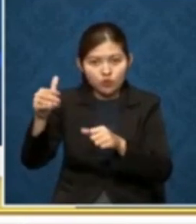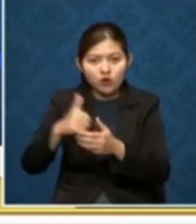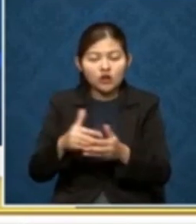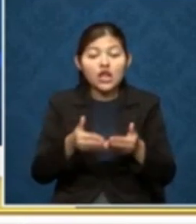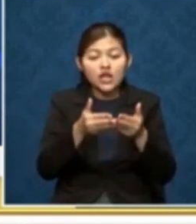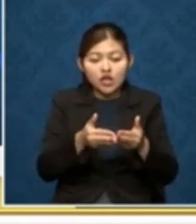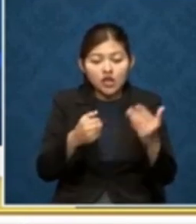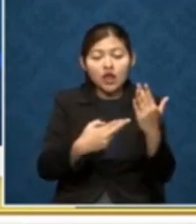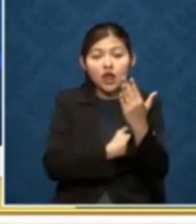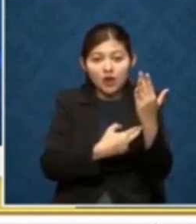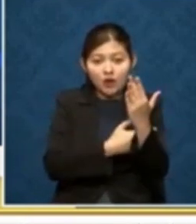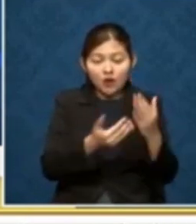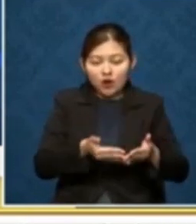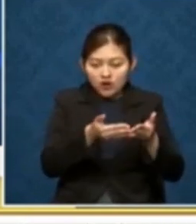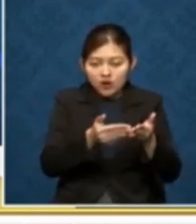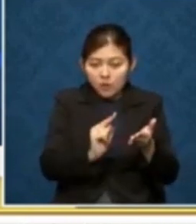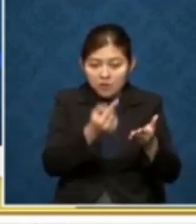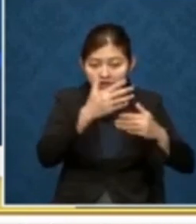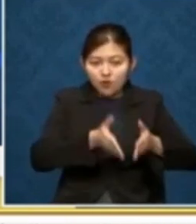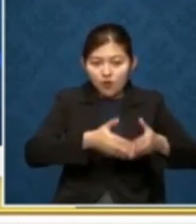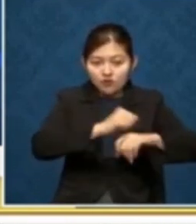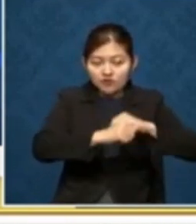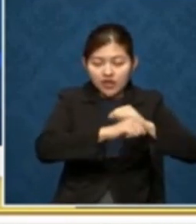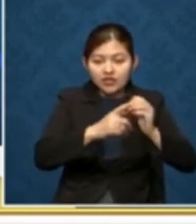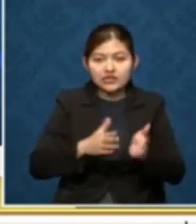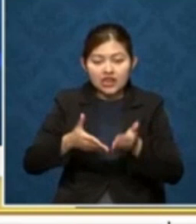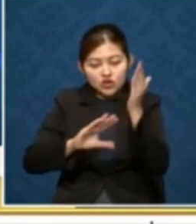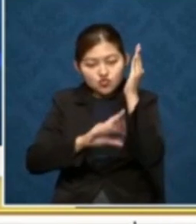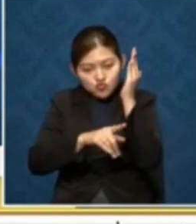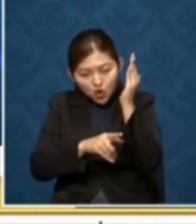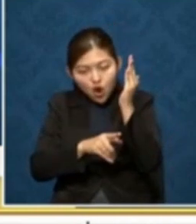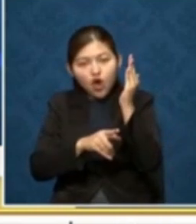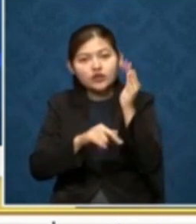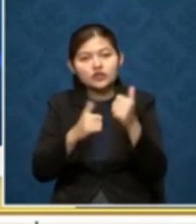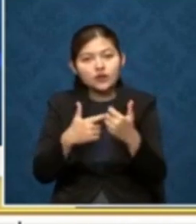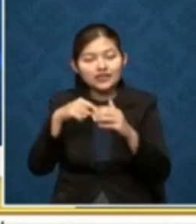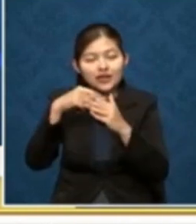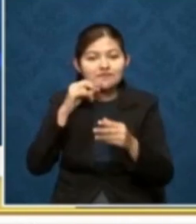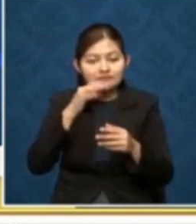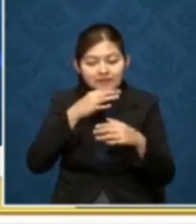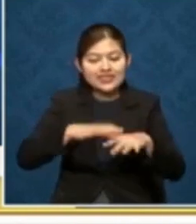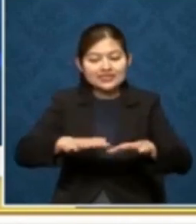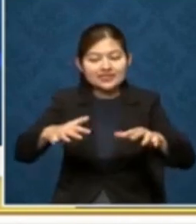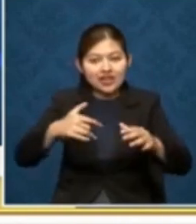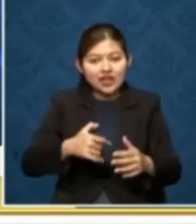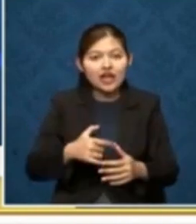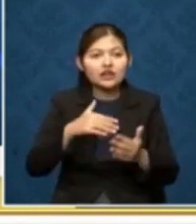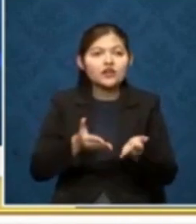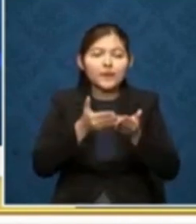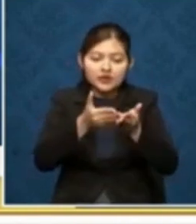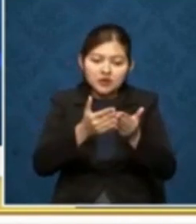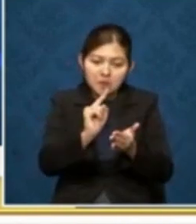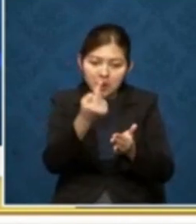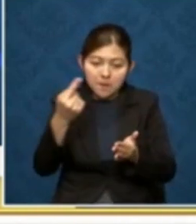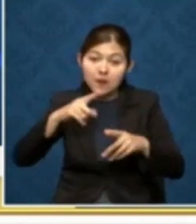เรือระนองแห่งใหม่ขึ้นมาเราจะมีท่าเรือชุมพรขึ้นมาโดยเป็นท่าเรือน้ำลึกที่ทันสมัยนำระบบออโตเมชัน